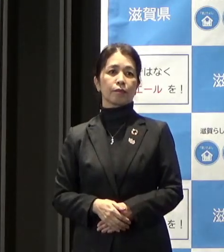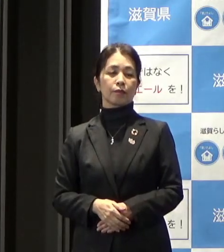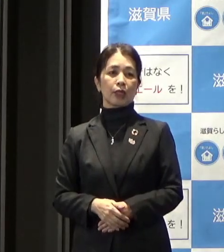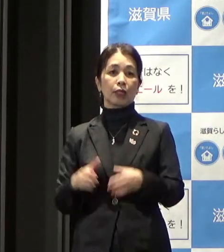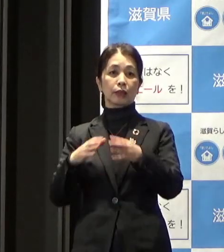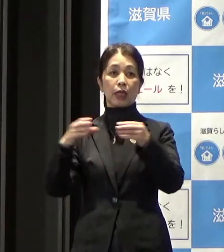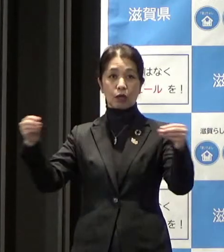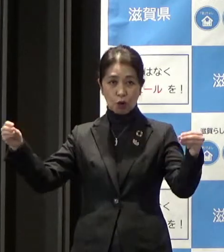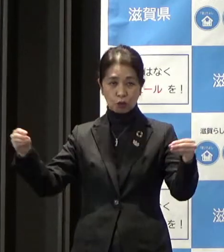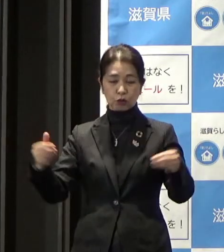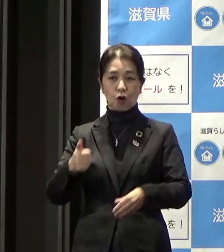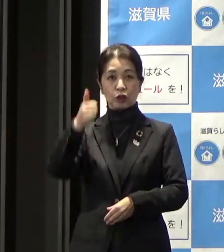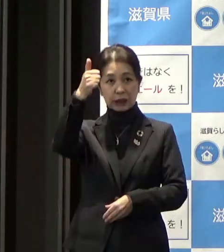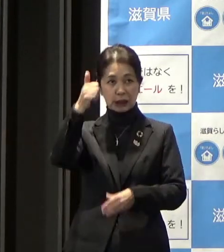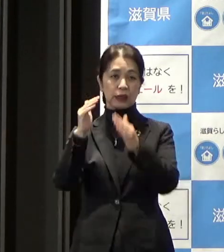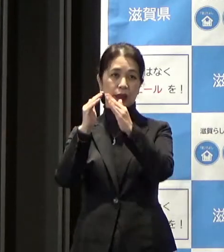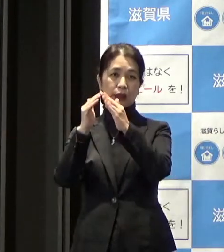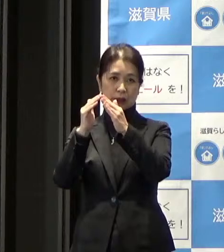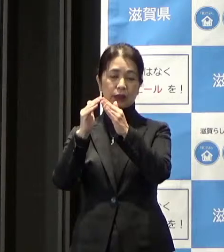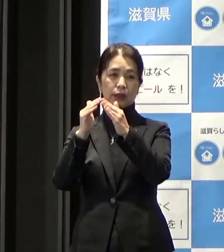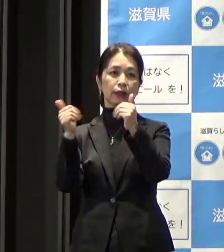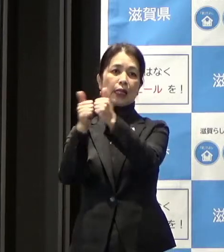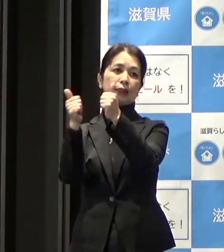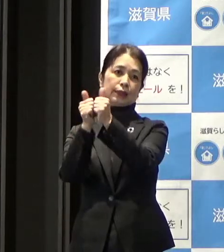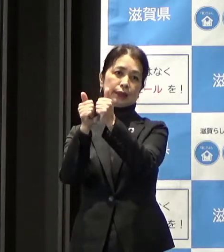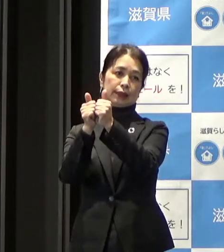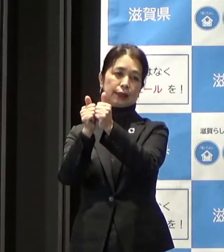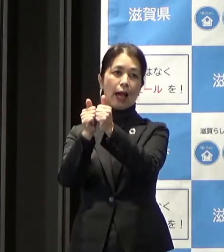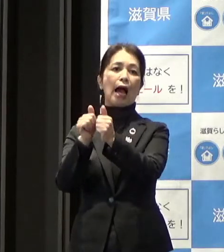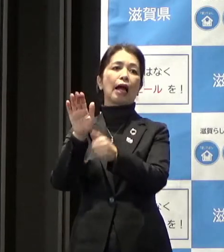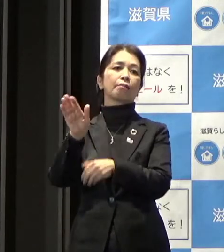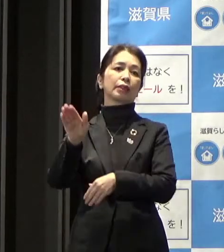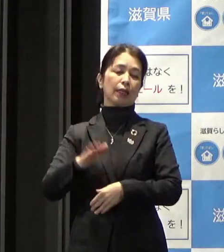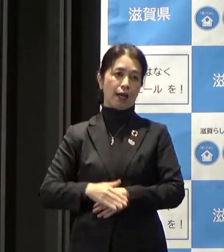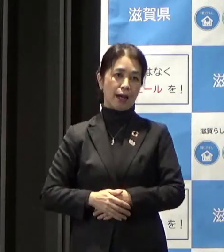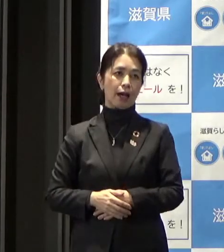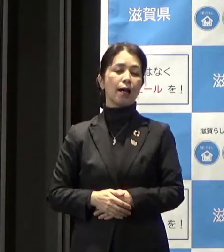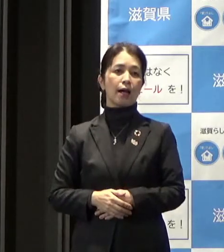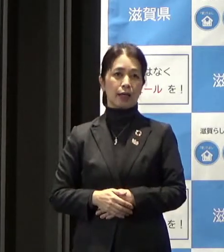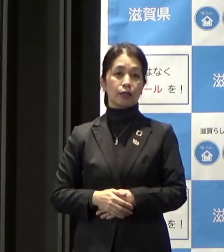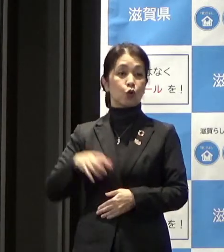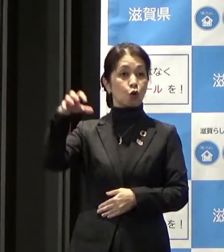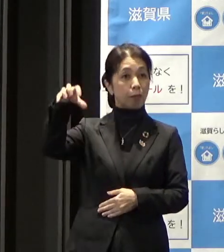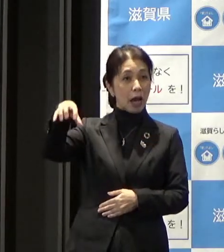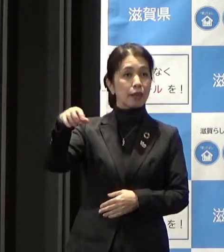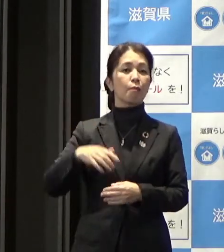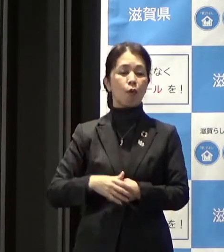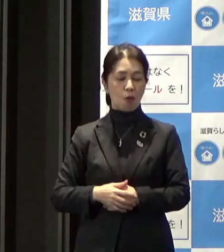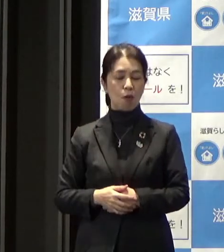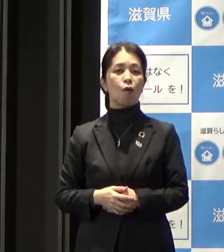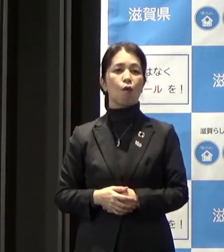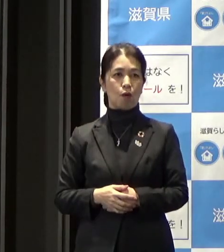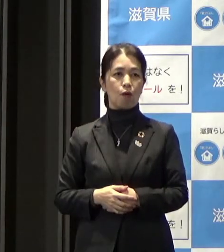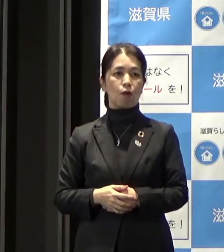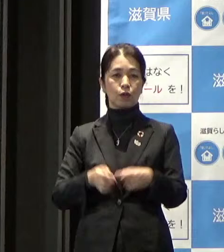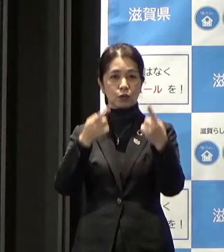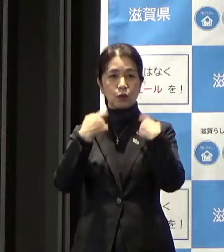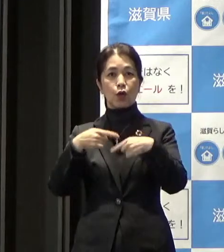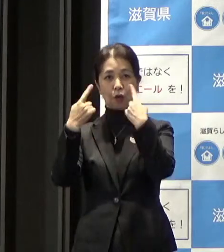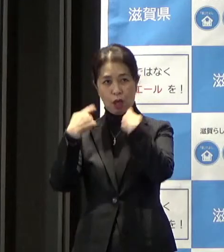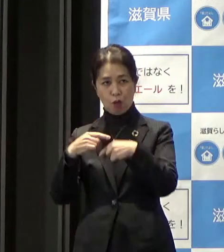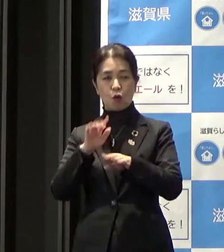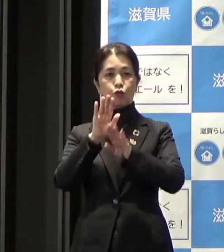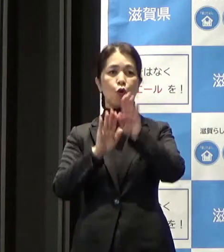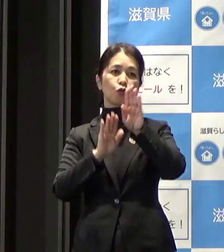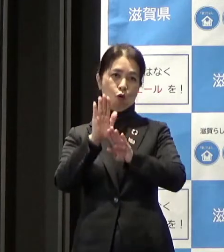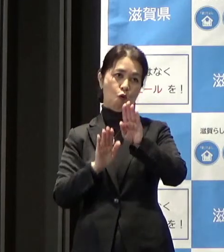全国知事会の会議が21日に行われました。その場でもそれぞれの状況